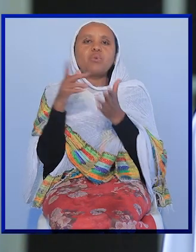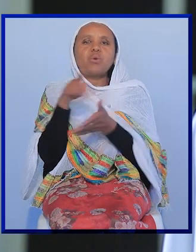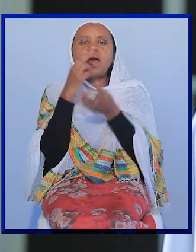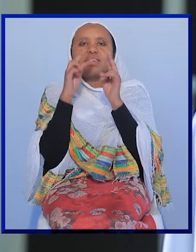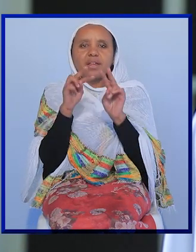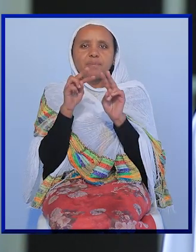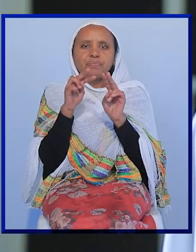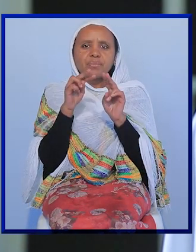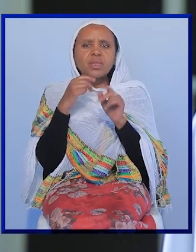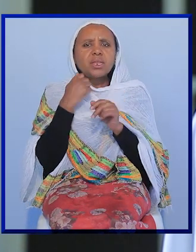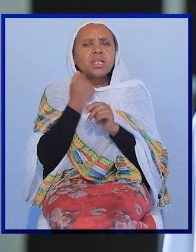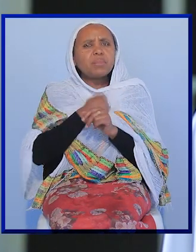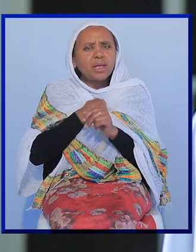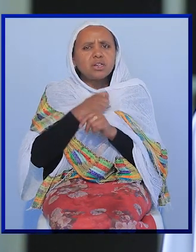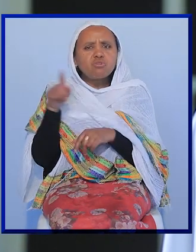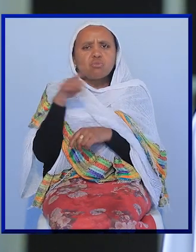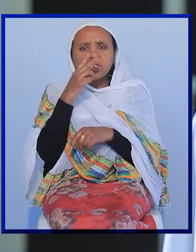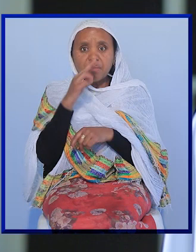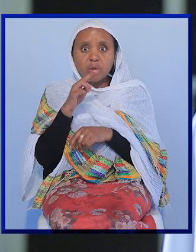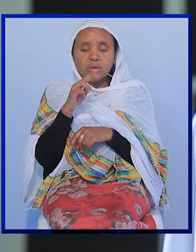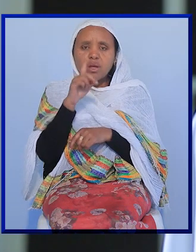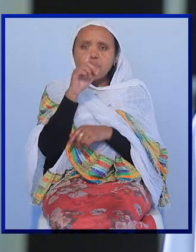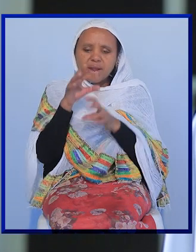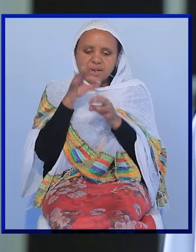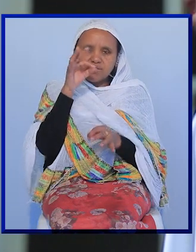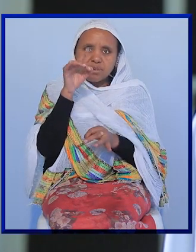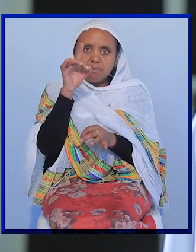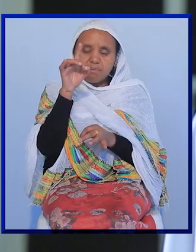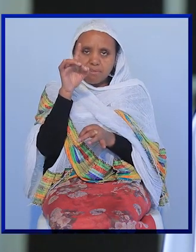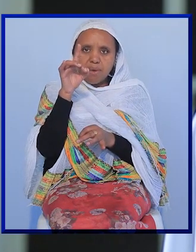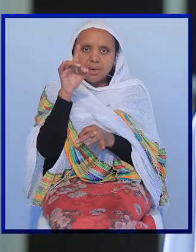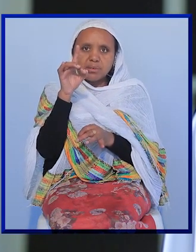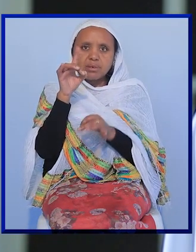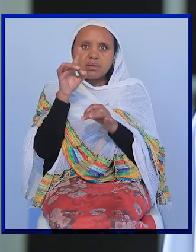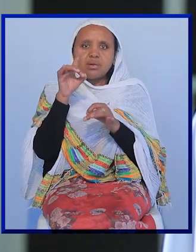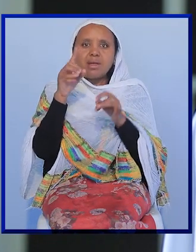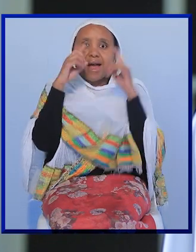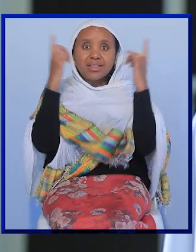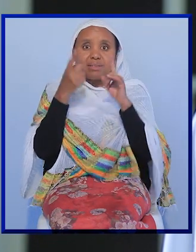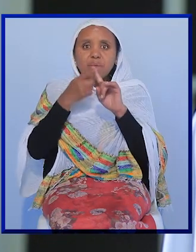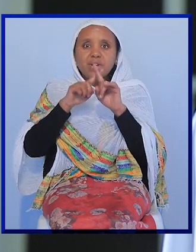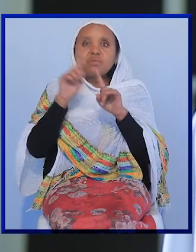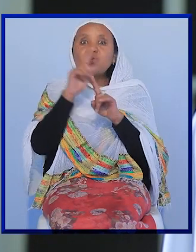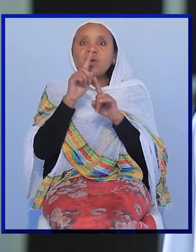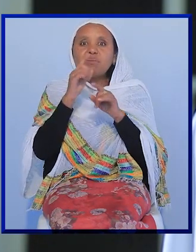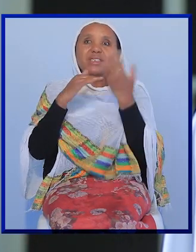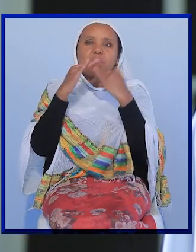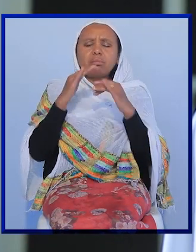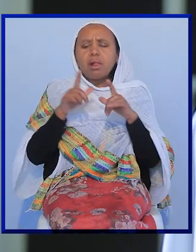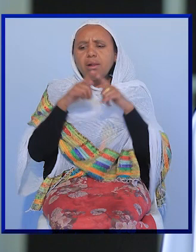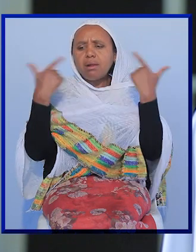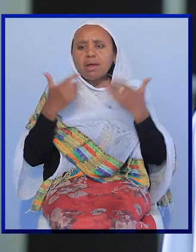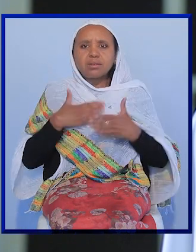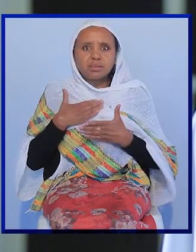ይላል። የምታሳሳ መሆኗን ደግሞ በአንድ ነፍስ በአንድ ሀጥ መመለስ በሰማይ ምን ሆነ ነው የሚለው ታላቅ ደስታ።